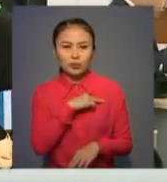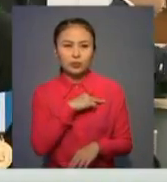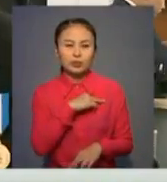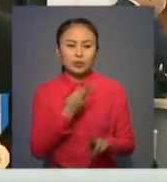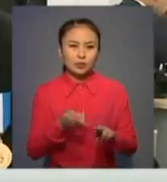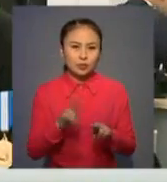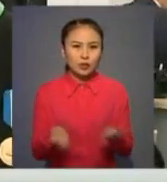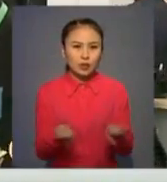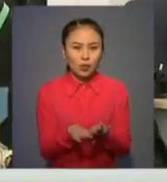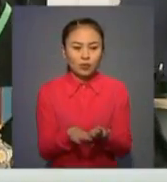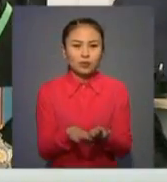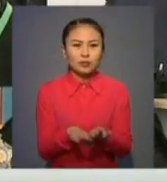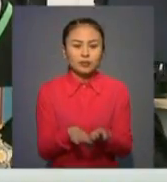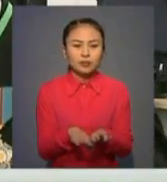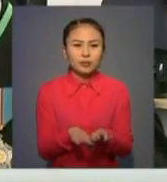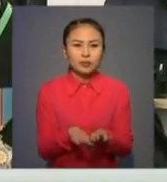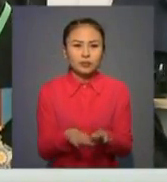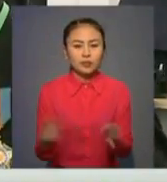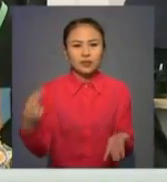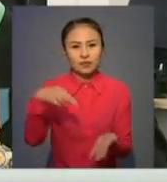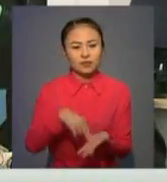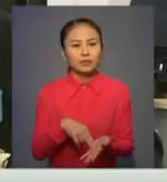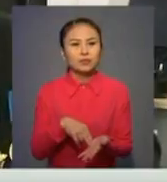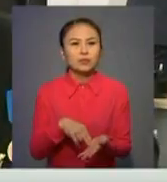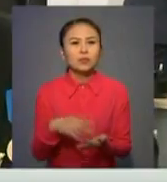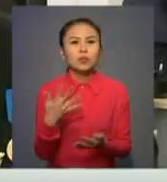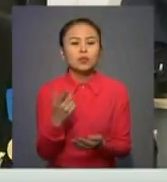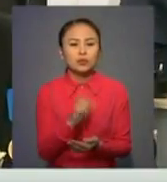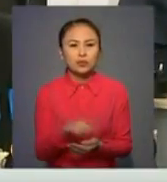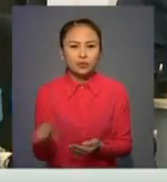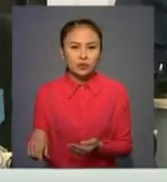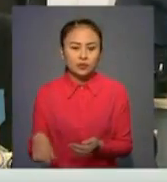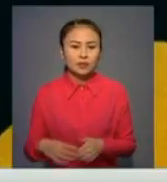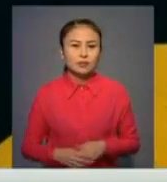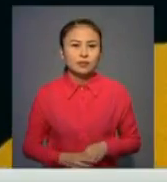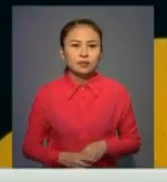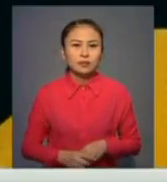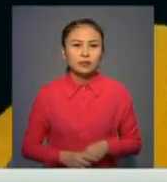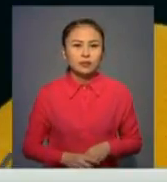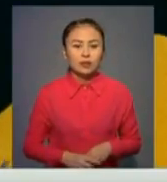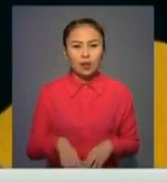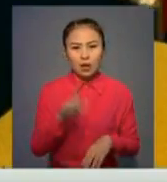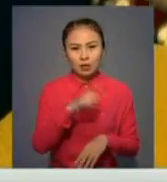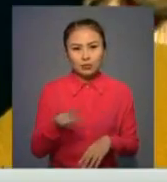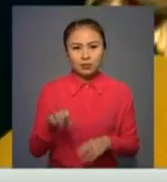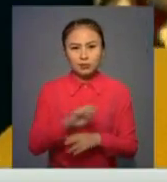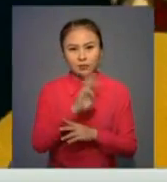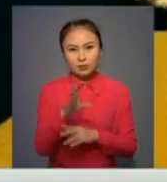да сондай екен. Аяғымыздан тік тұрып қаншама жаңағы келген азаматтарды қабылдадық.